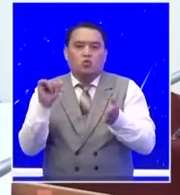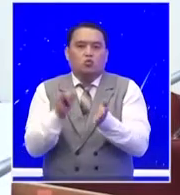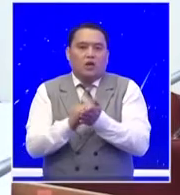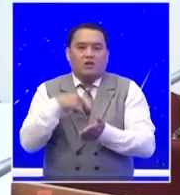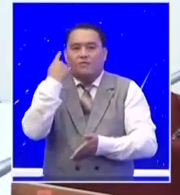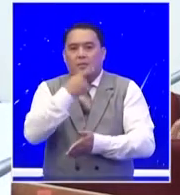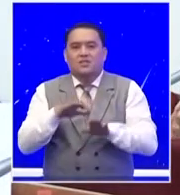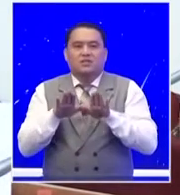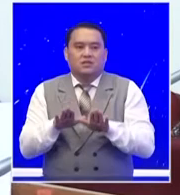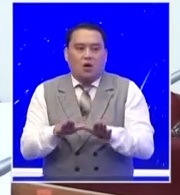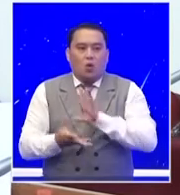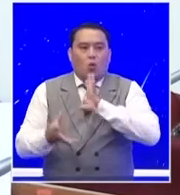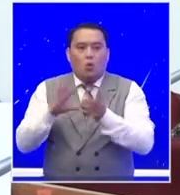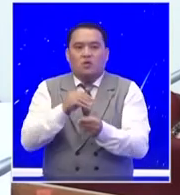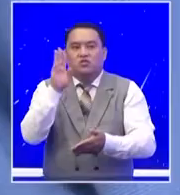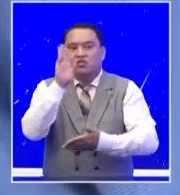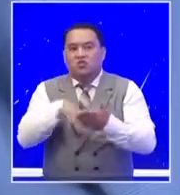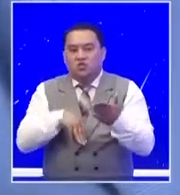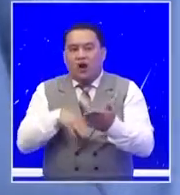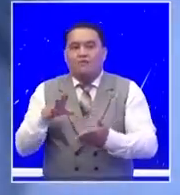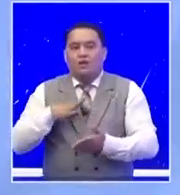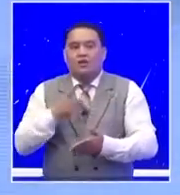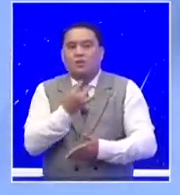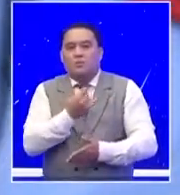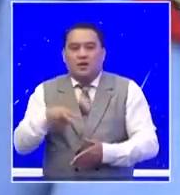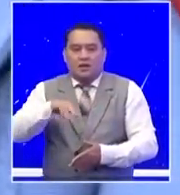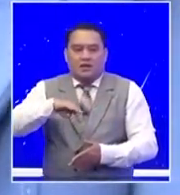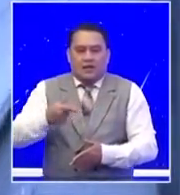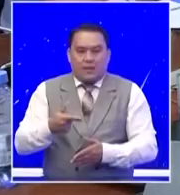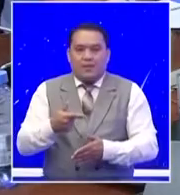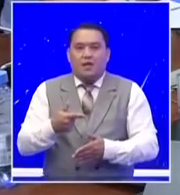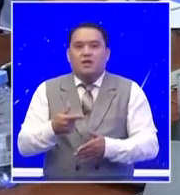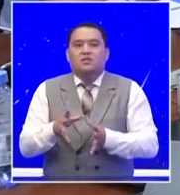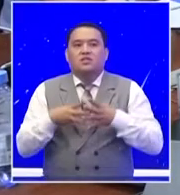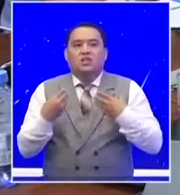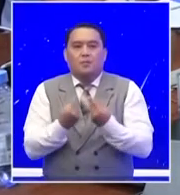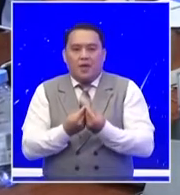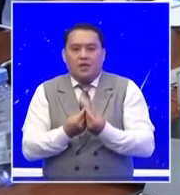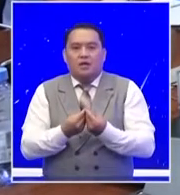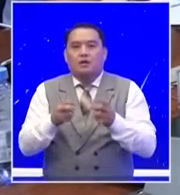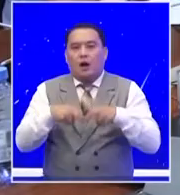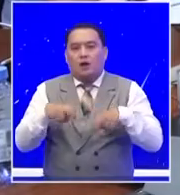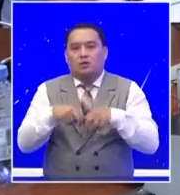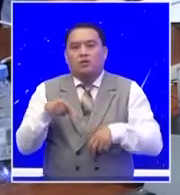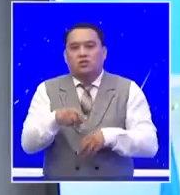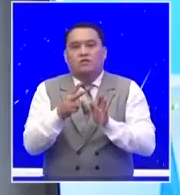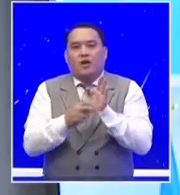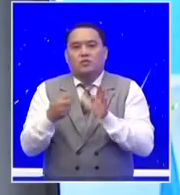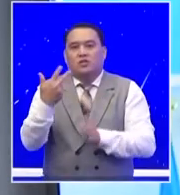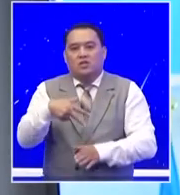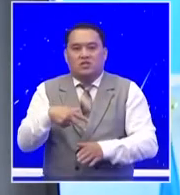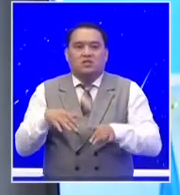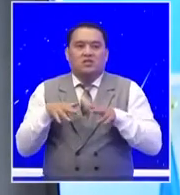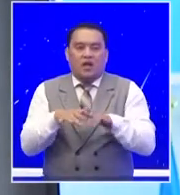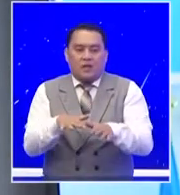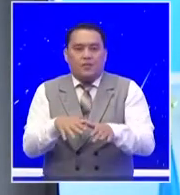неустановленных местах. Общая сумма штрафов составила 1,5 миллиарда тенге. По семейно-бытовому насилию рассмотрено 1830 дел.